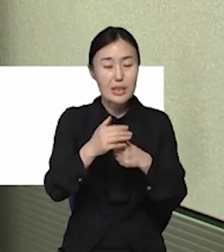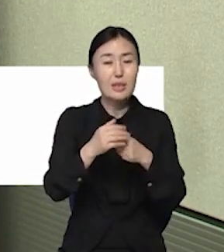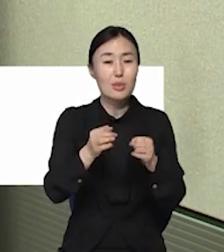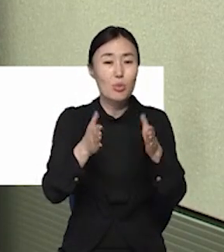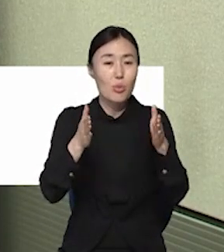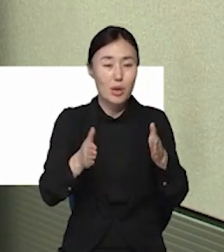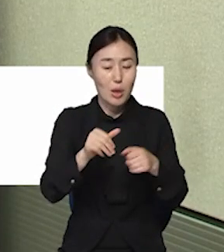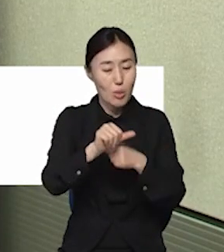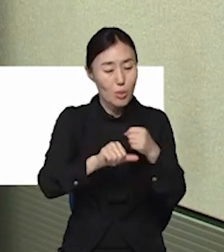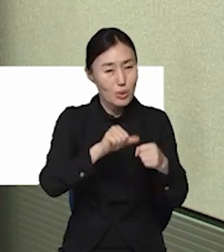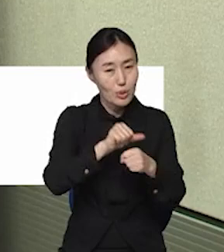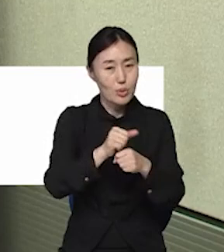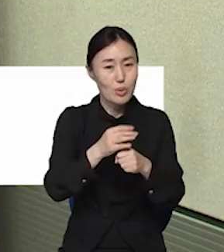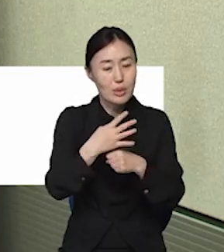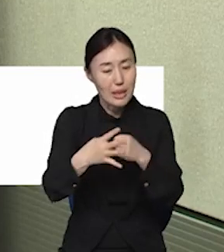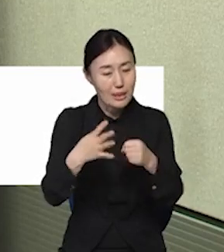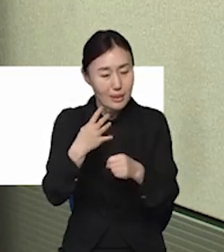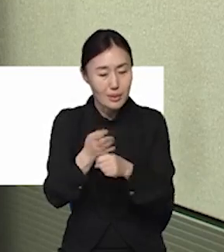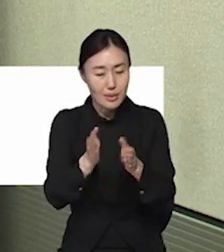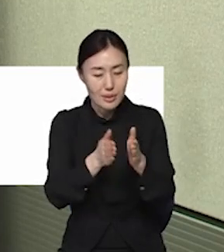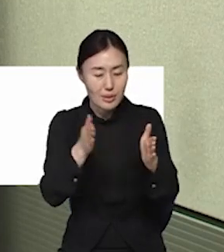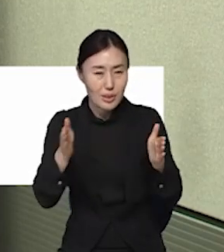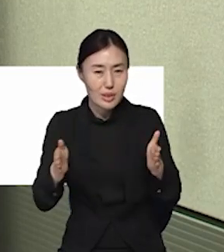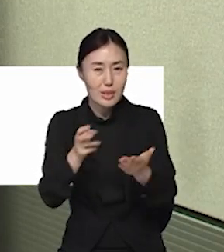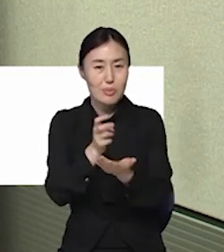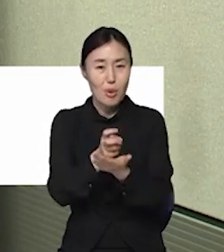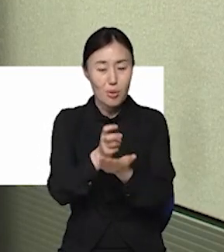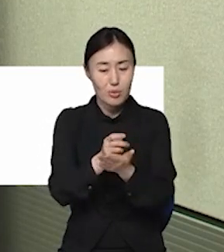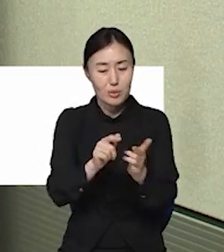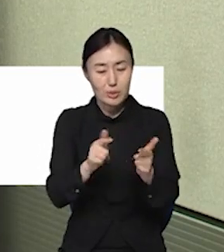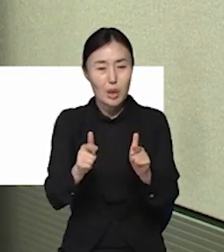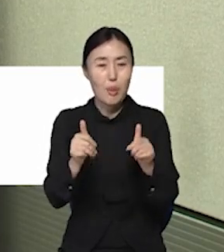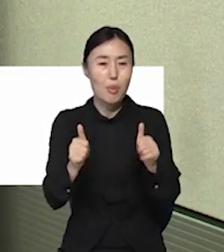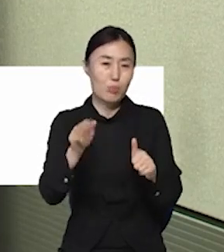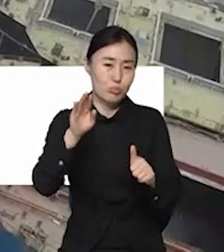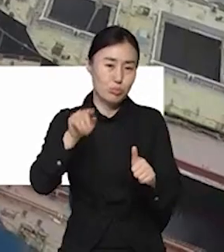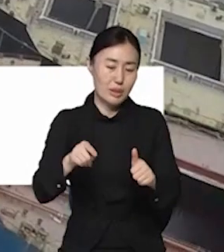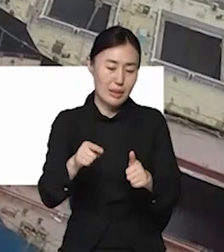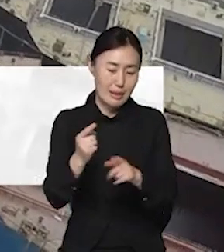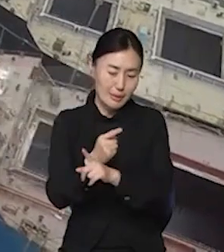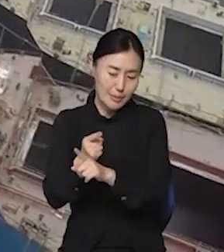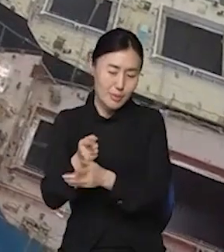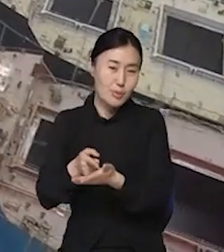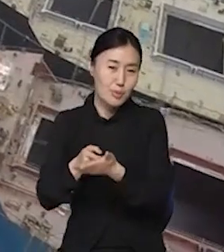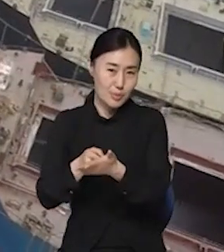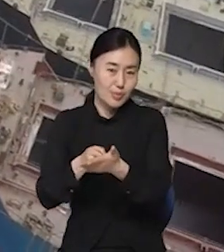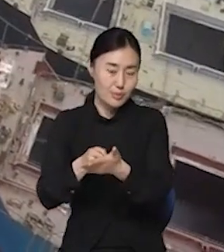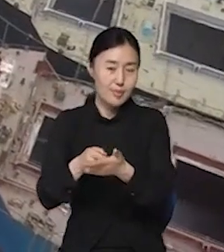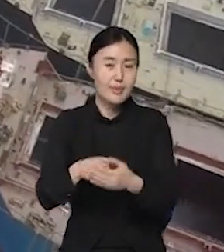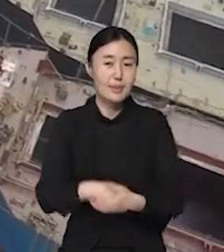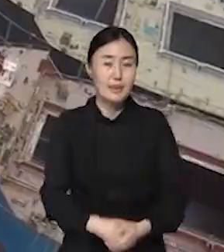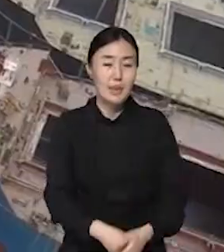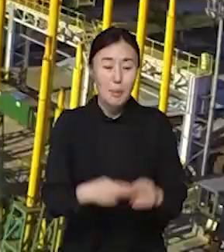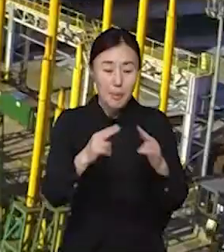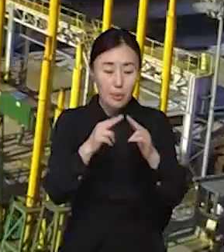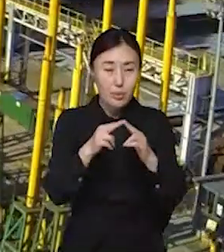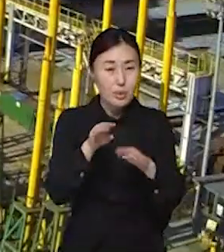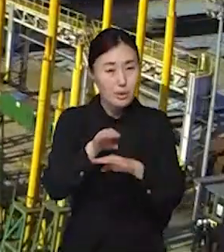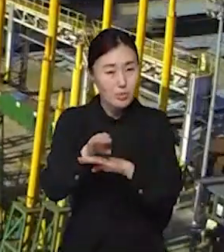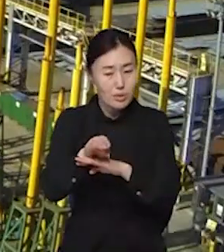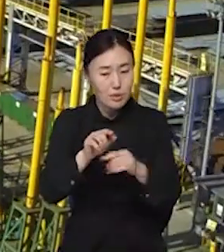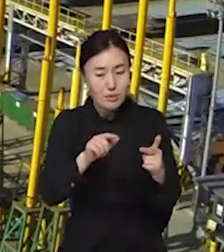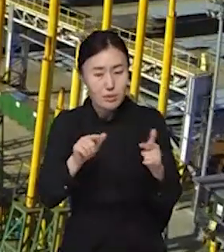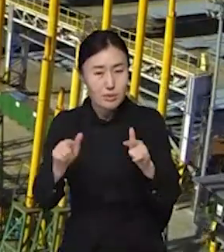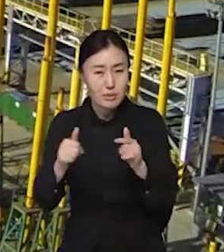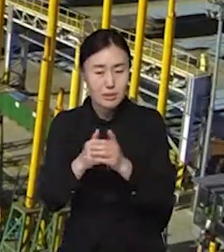4년으로 변경하는 제도 개선 사항을 법무부에 계속 건의하도록 하겠습니다. 반도체와 자동차 등 주력 수출